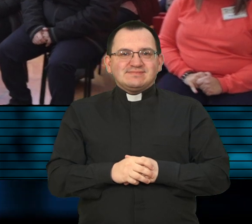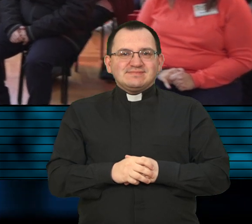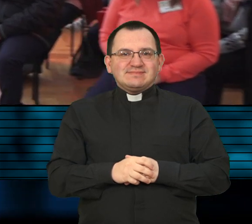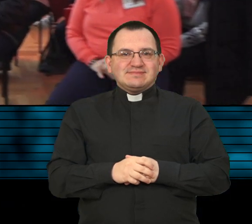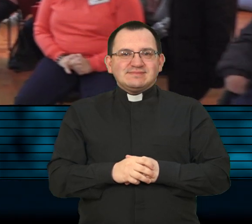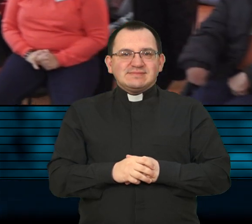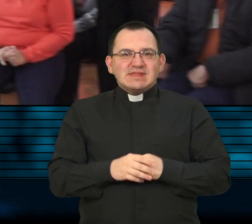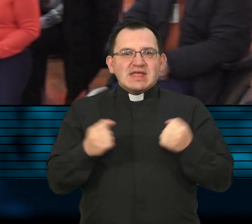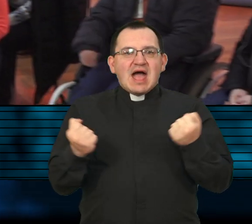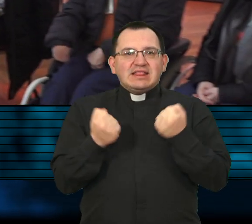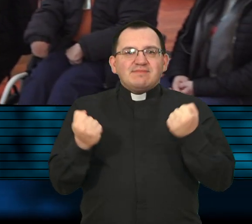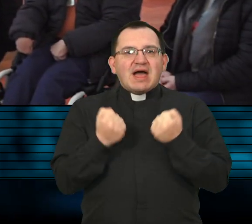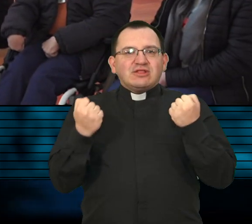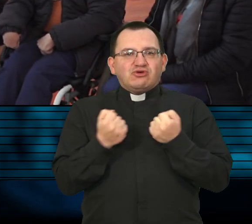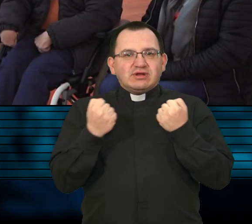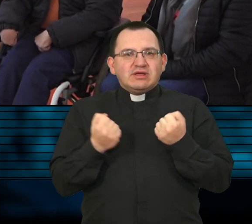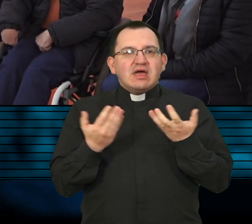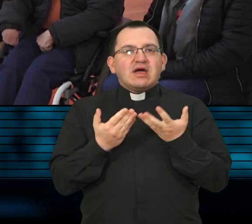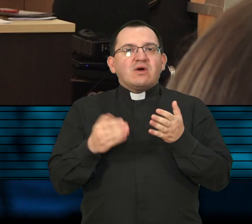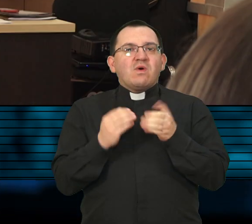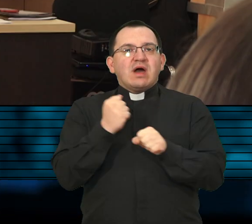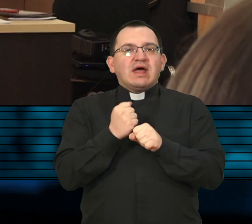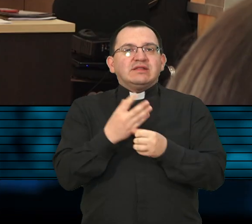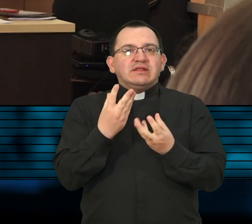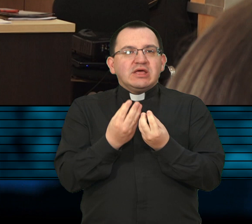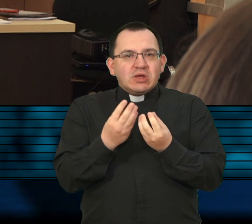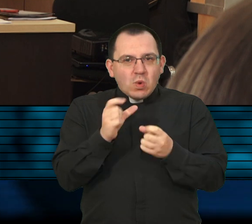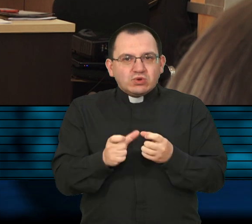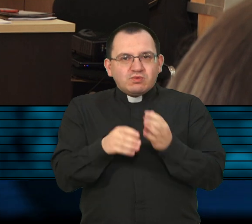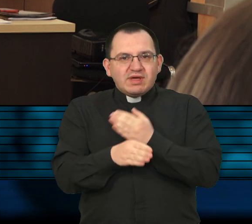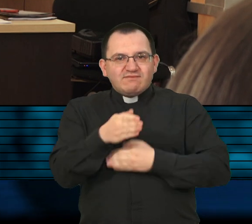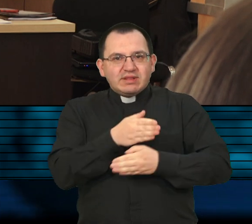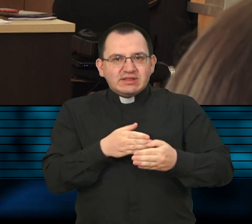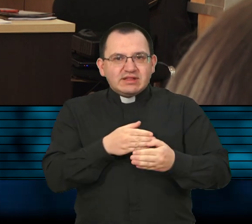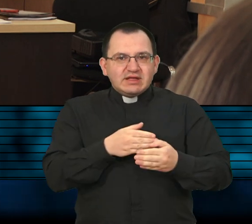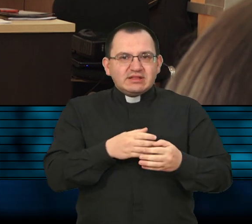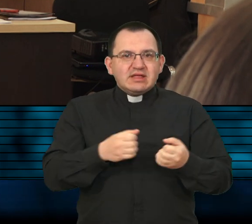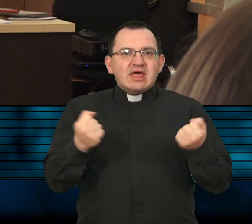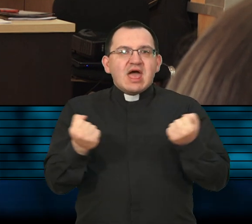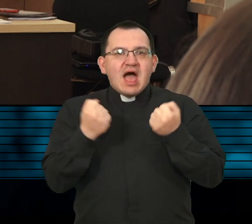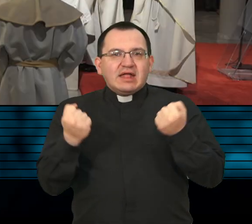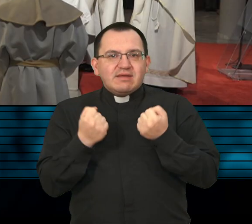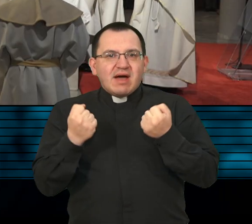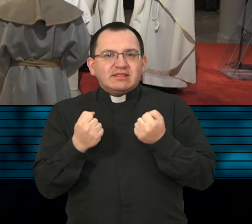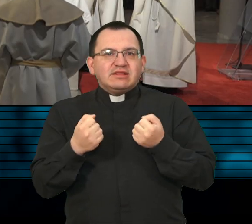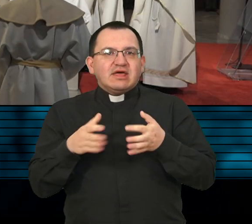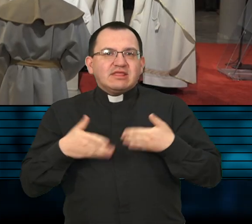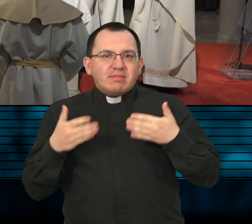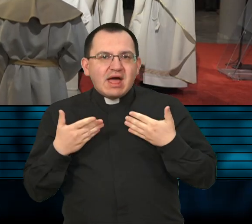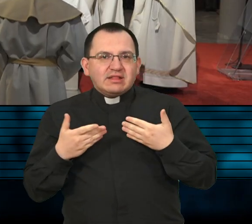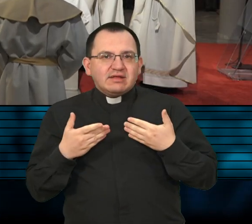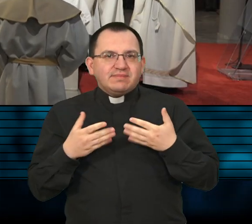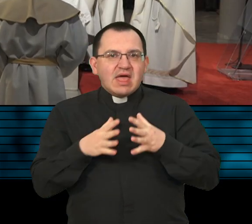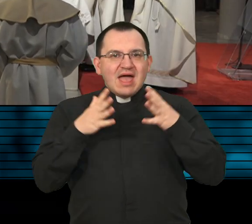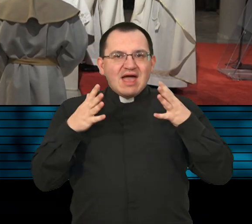Formacija volontera u radu s osobama s invaliditetom. Projekt trajne formacije animatora u Varaždinskoj biskupiji. Velika devetnica